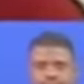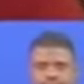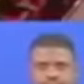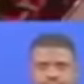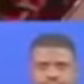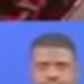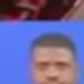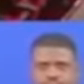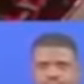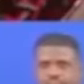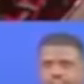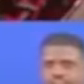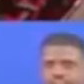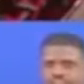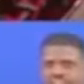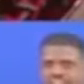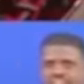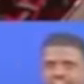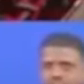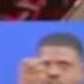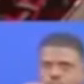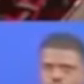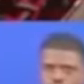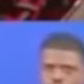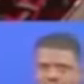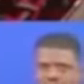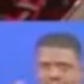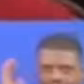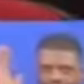Mheshimiwa Said Mohamed Mtanda Mwanza.